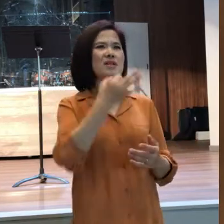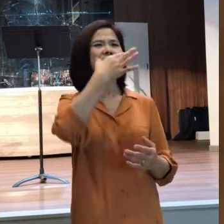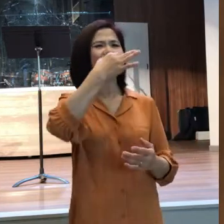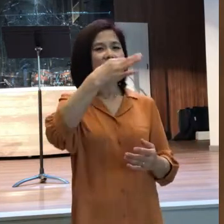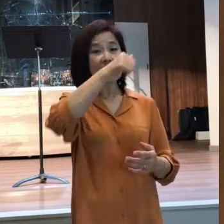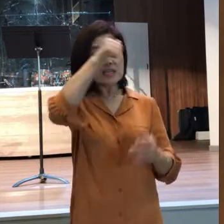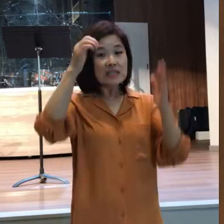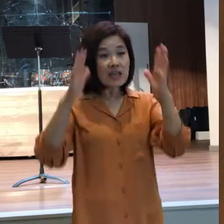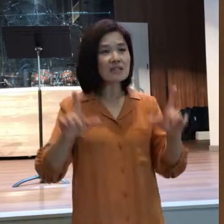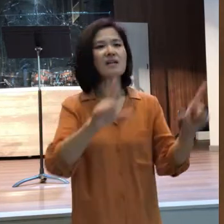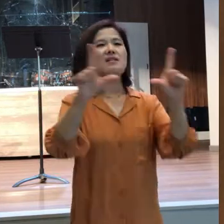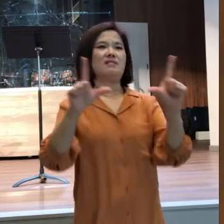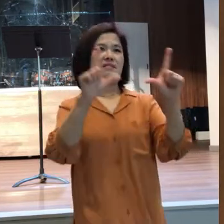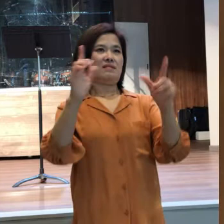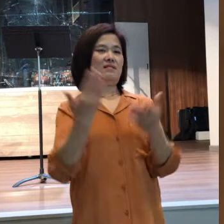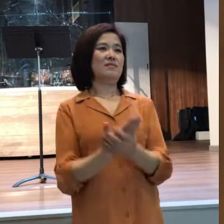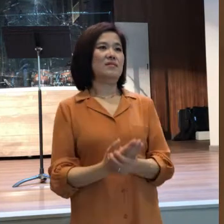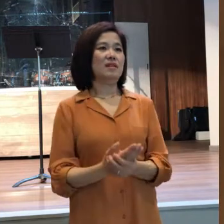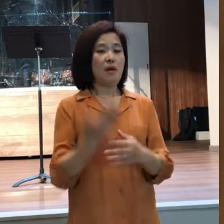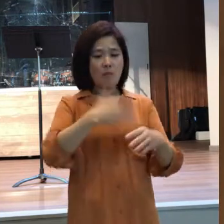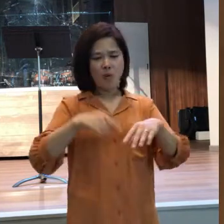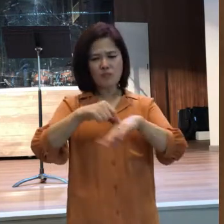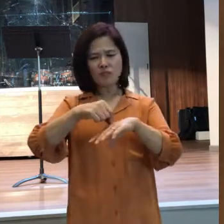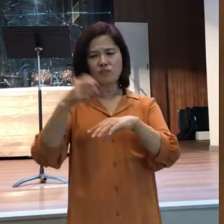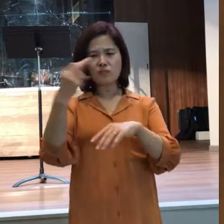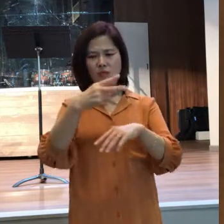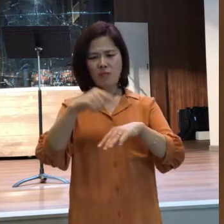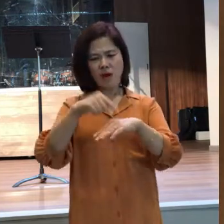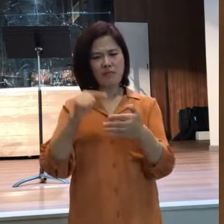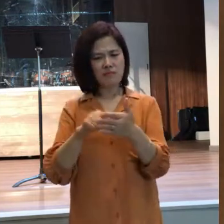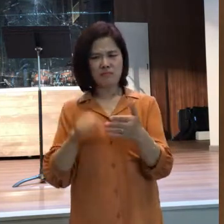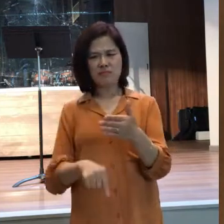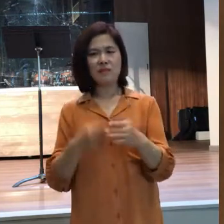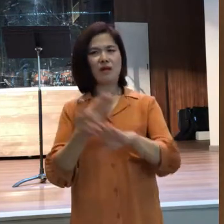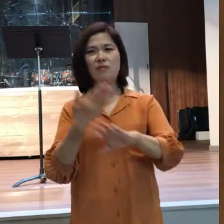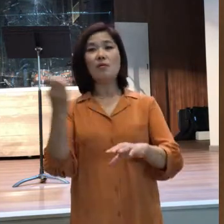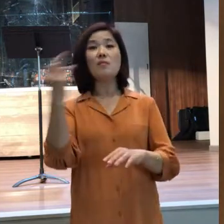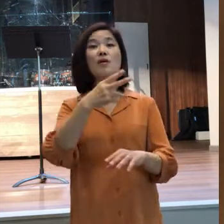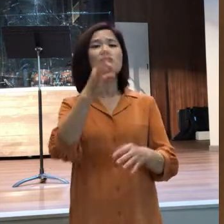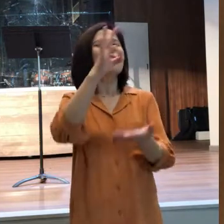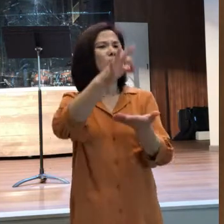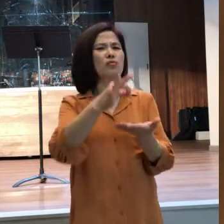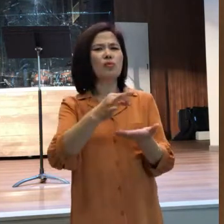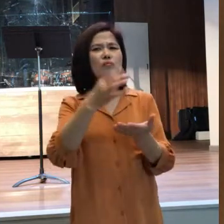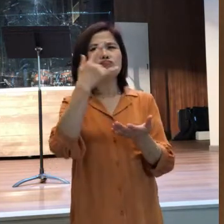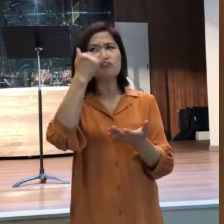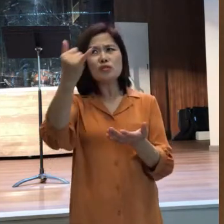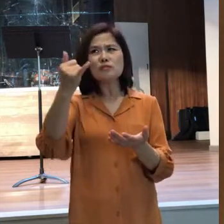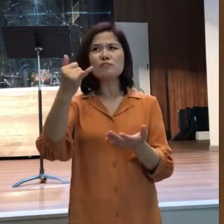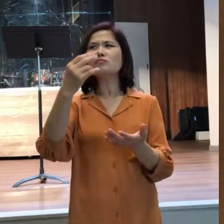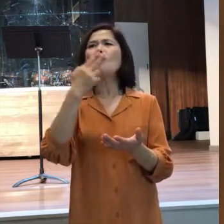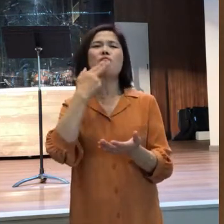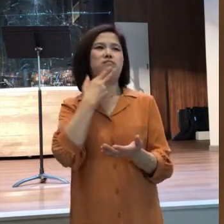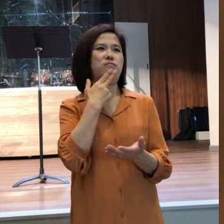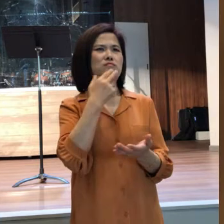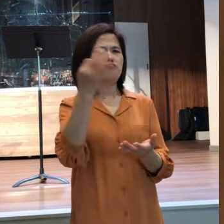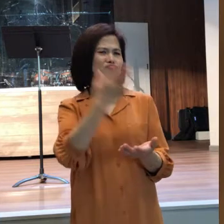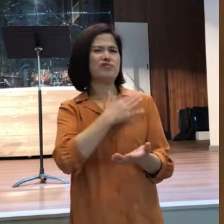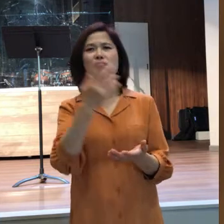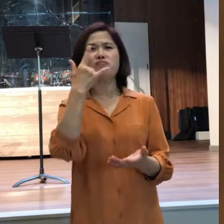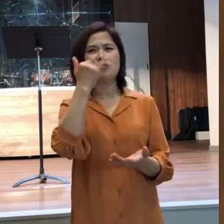인생을 살았습니다. 몸도 남같지 않고 물론 돈도 든든한 부모님의 배경도 없었습니다.